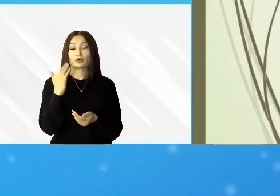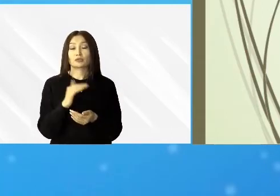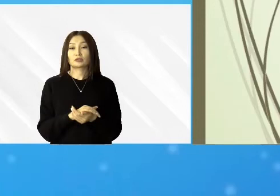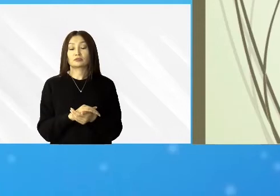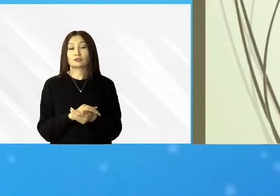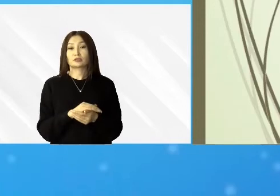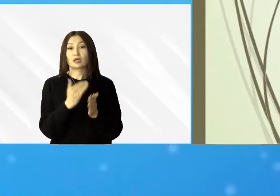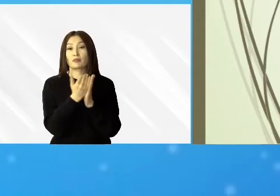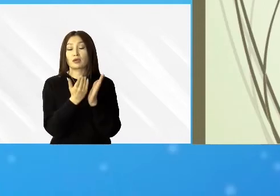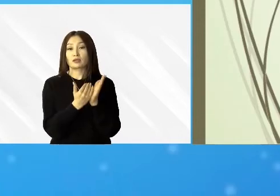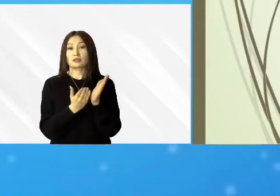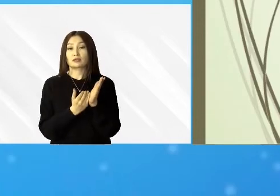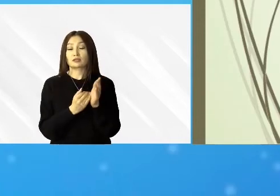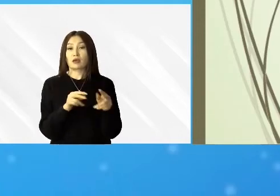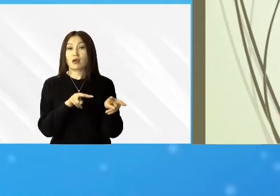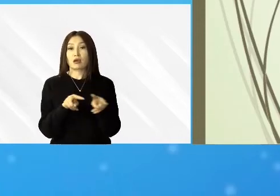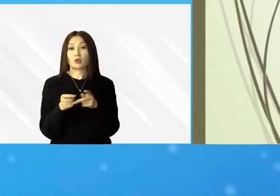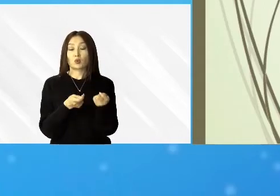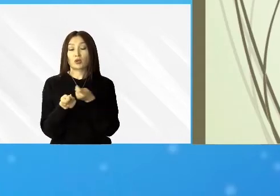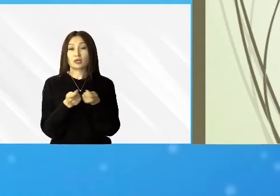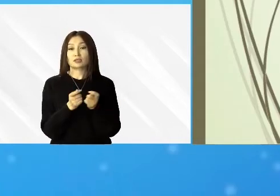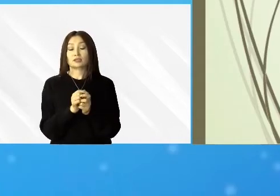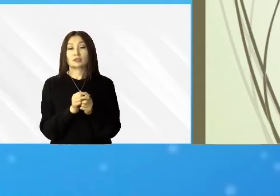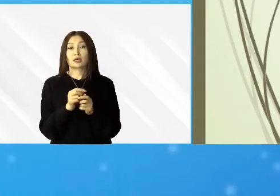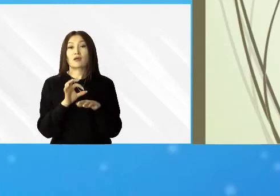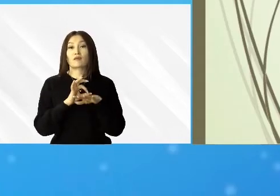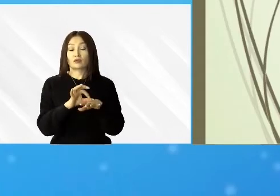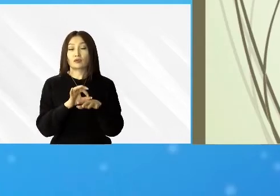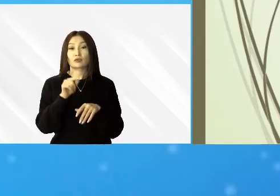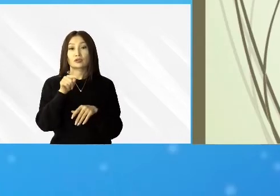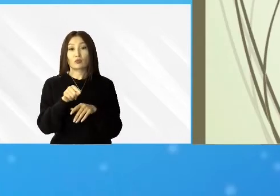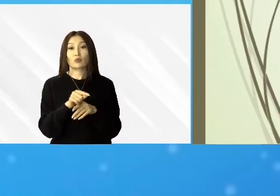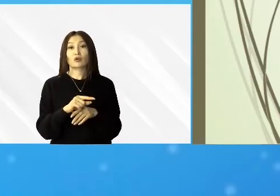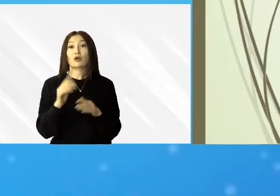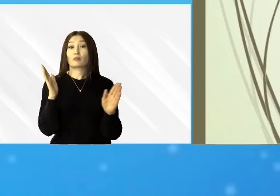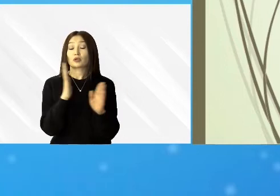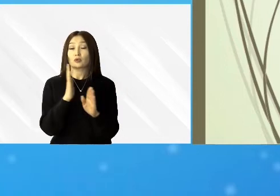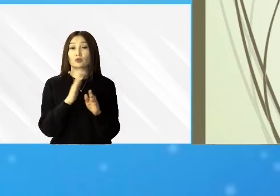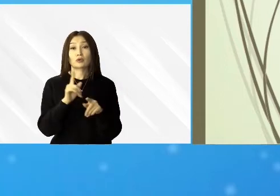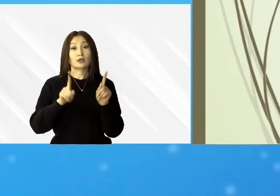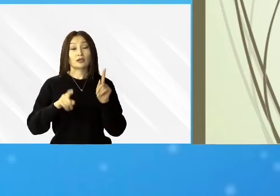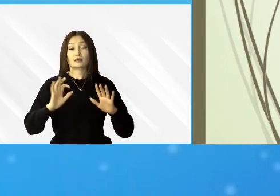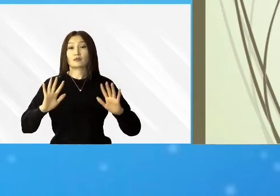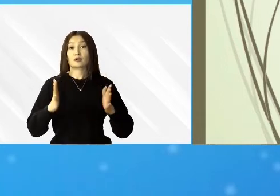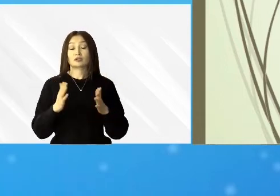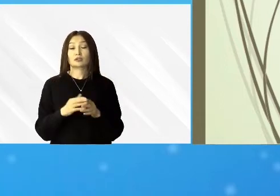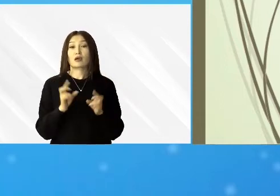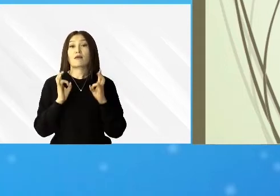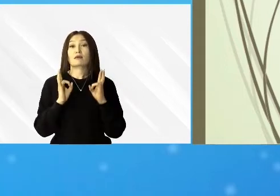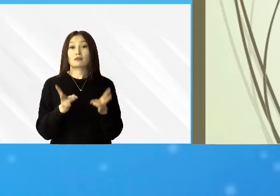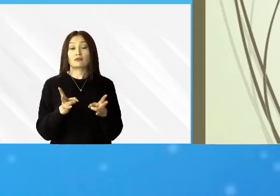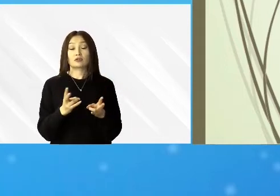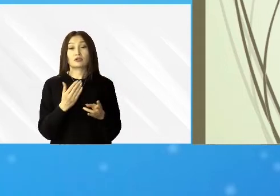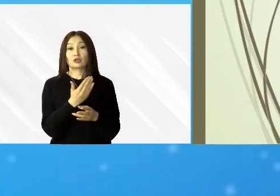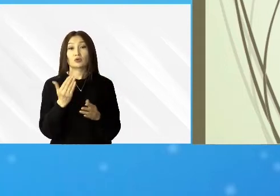Множественность механизмов регуляции численности популяции ведет к тому, что в природе редко происходит